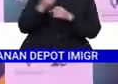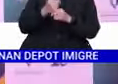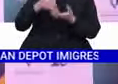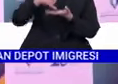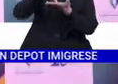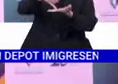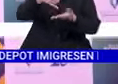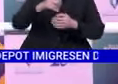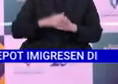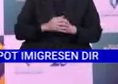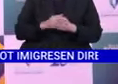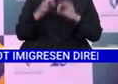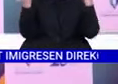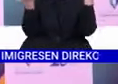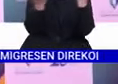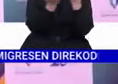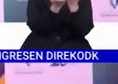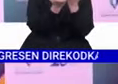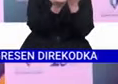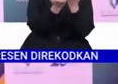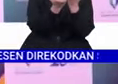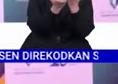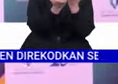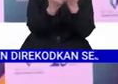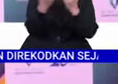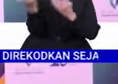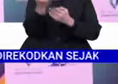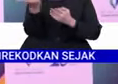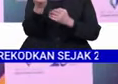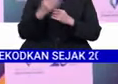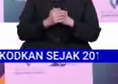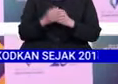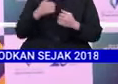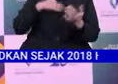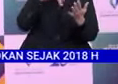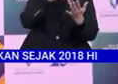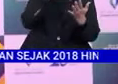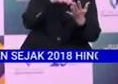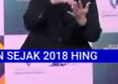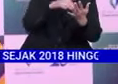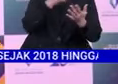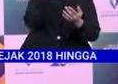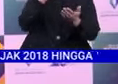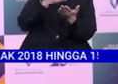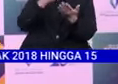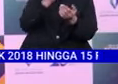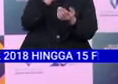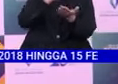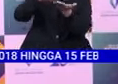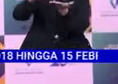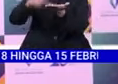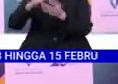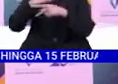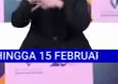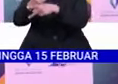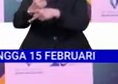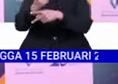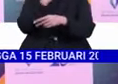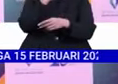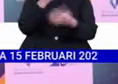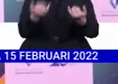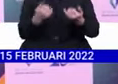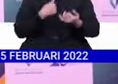sederhana selesai saya punya impian to one icon print misteri downtube millon So i can say